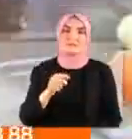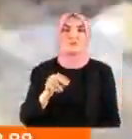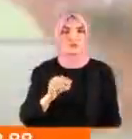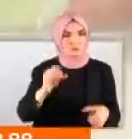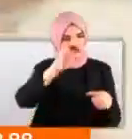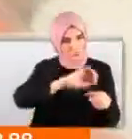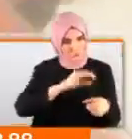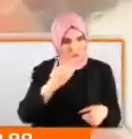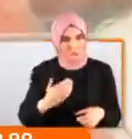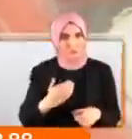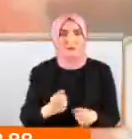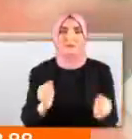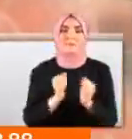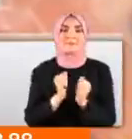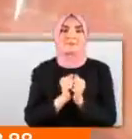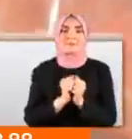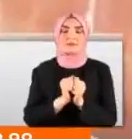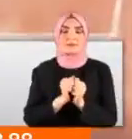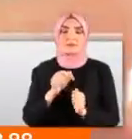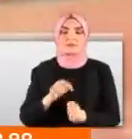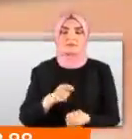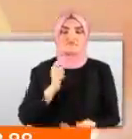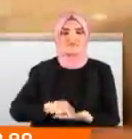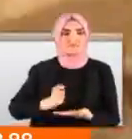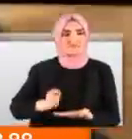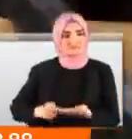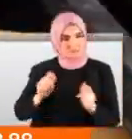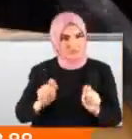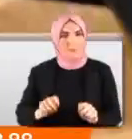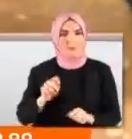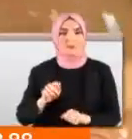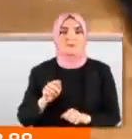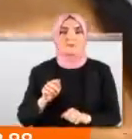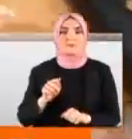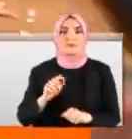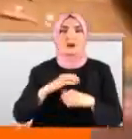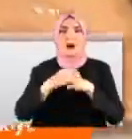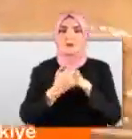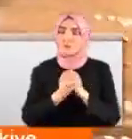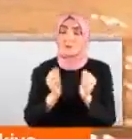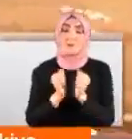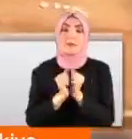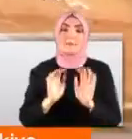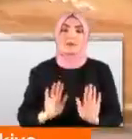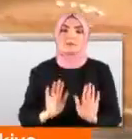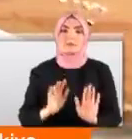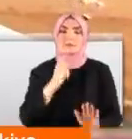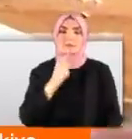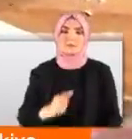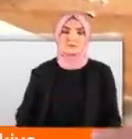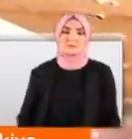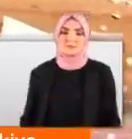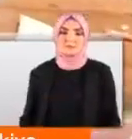Kabuğuyla beraber şöyle dövelim. Kabuğuyla birlikte mi koyacağız? Kabuğuyla sen? Beraber tabii. Kabuğuyla